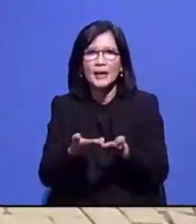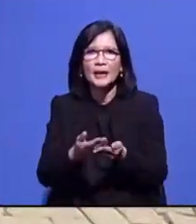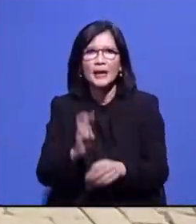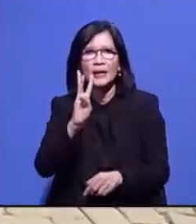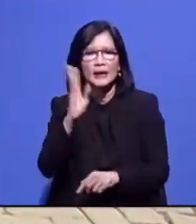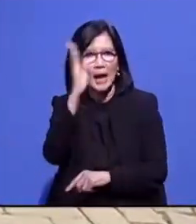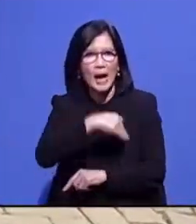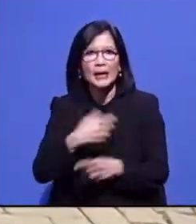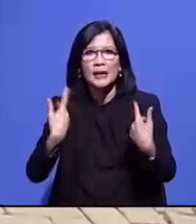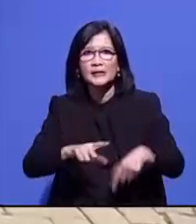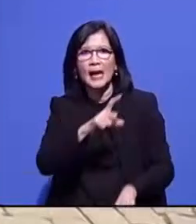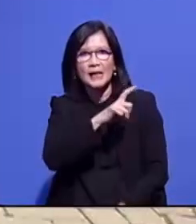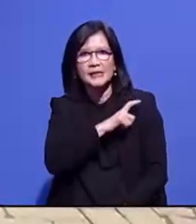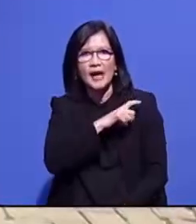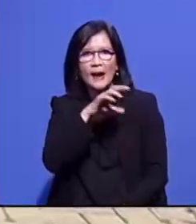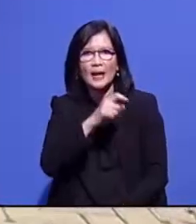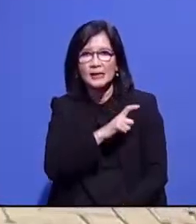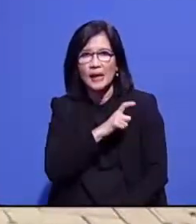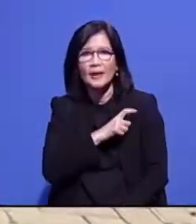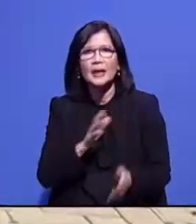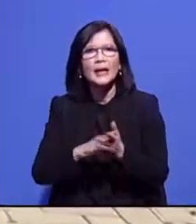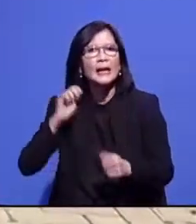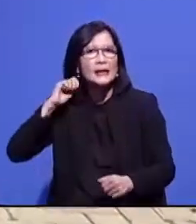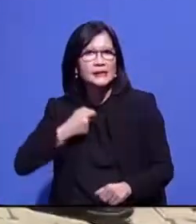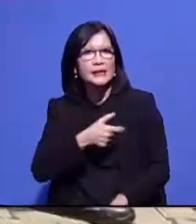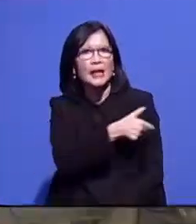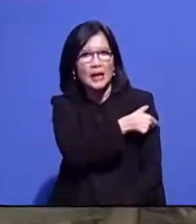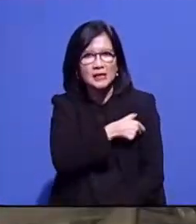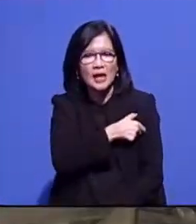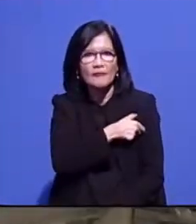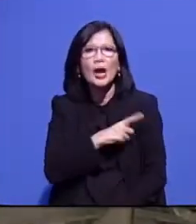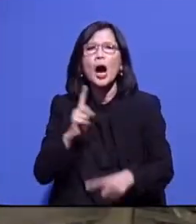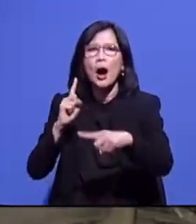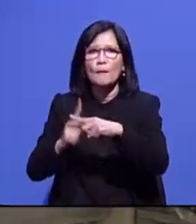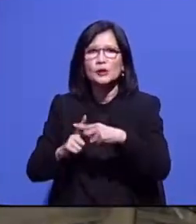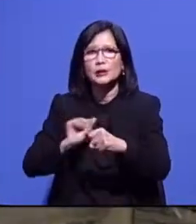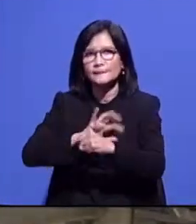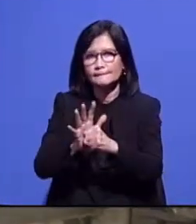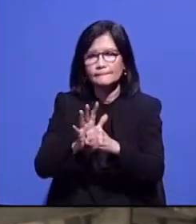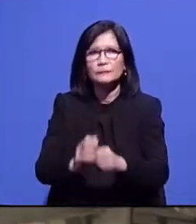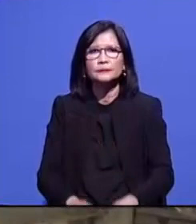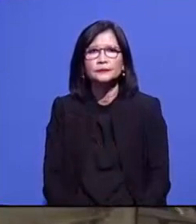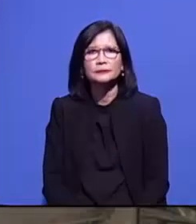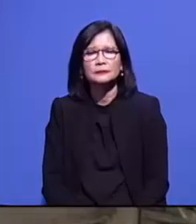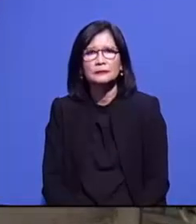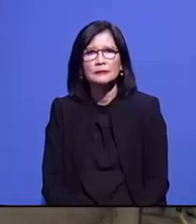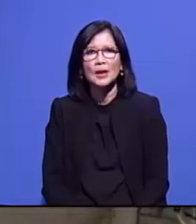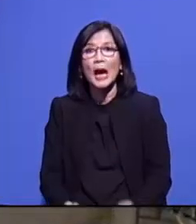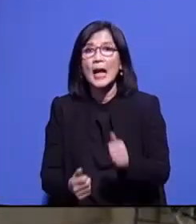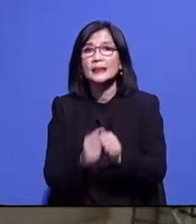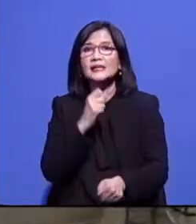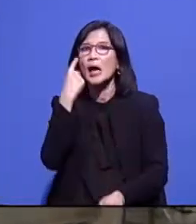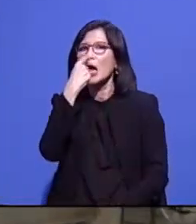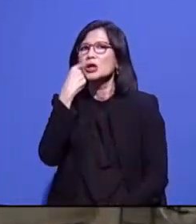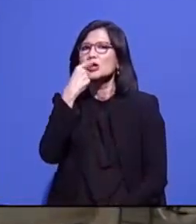tiga hari pasca Camat dan istri serta staf Kecamatan terkonfirmasi positif kopi 19 berdasarkan tes